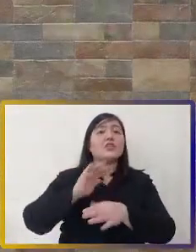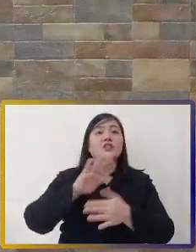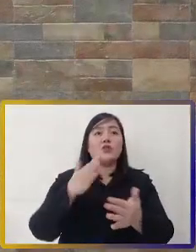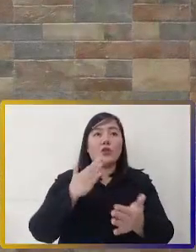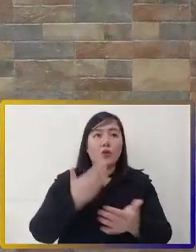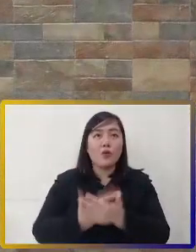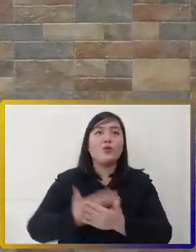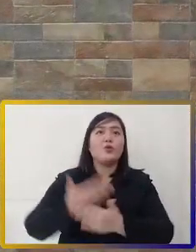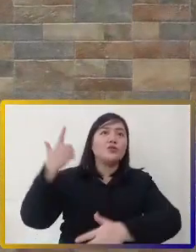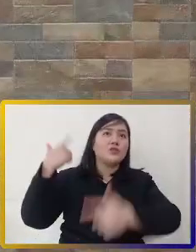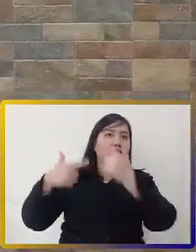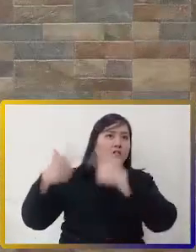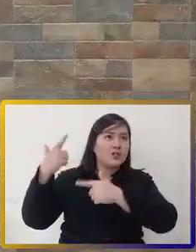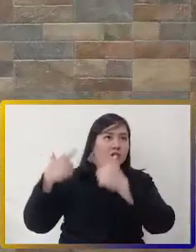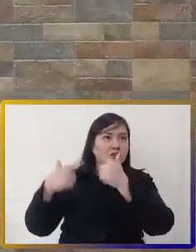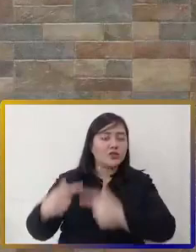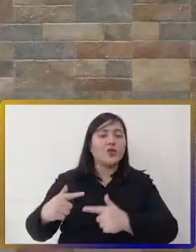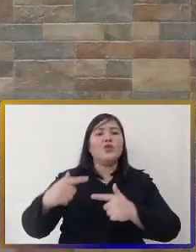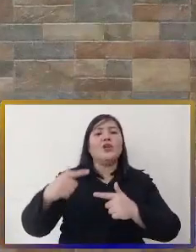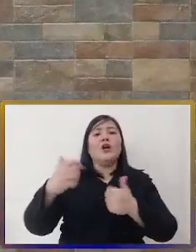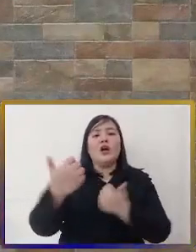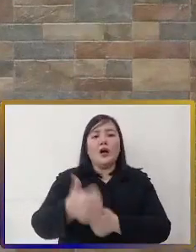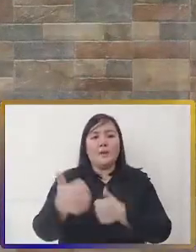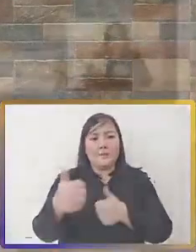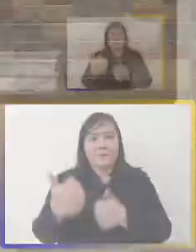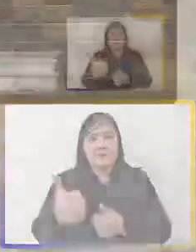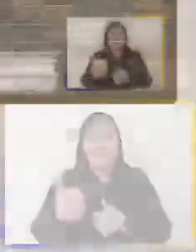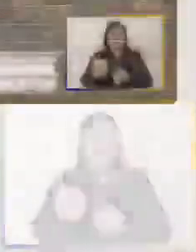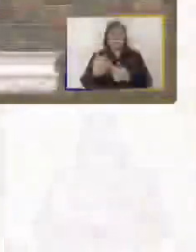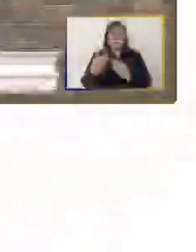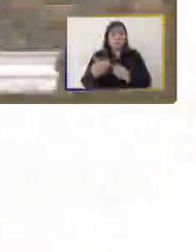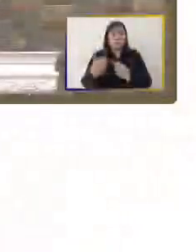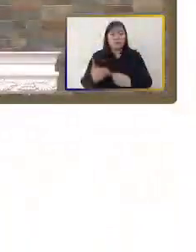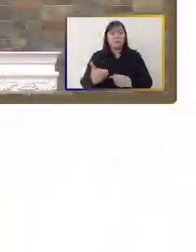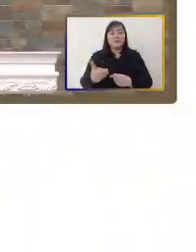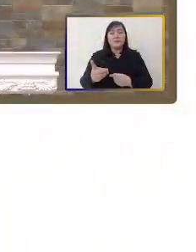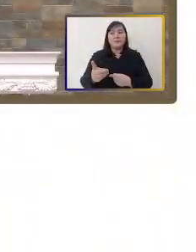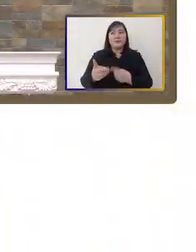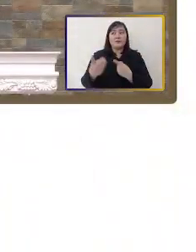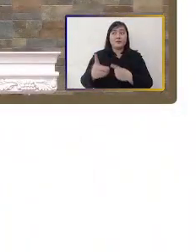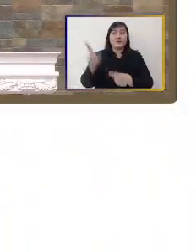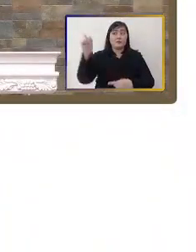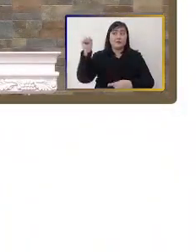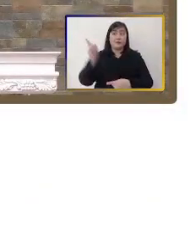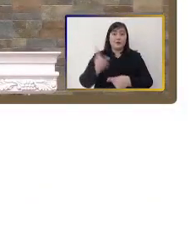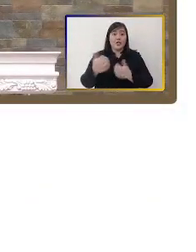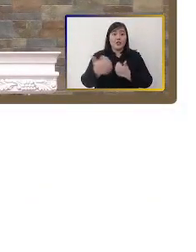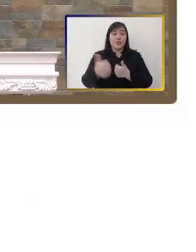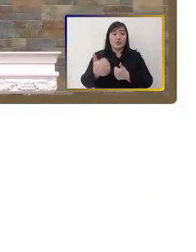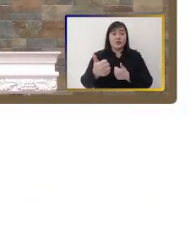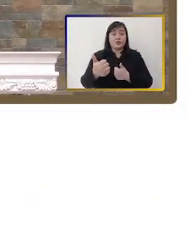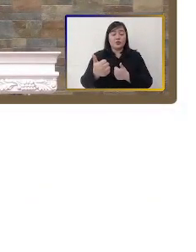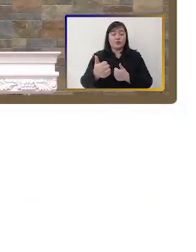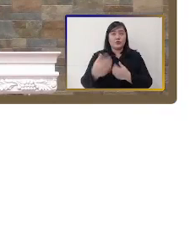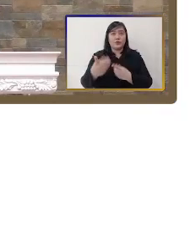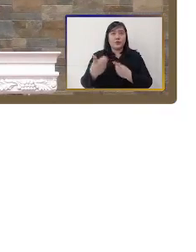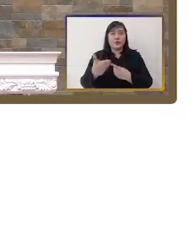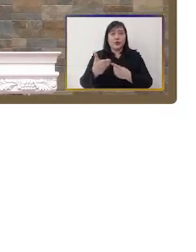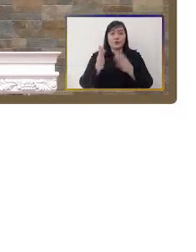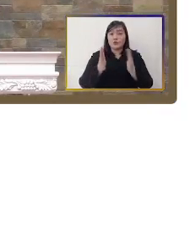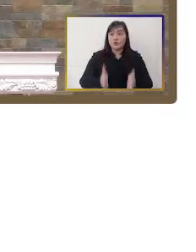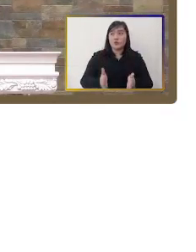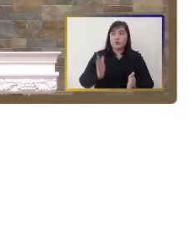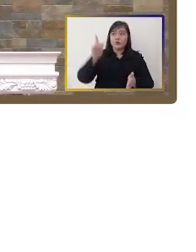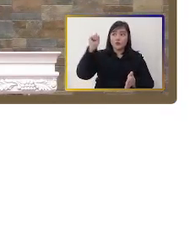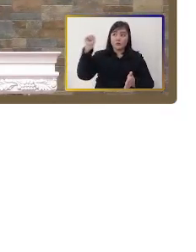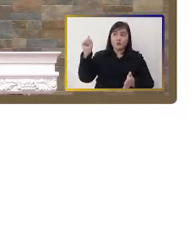sa apostolic age hanggang sa 20th century, na meron tatlong hati yun, kung naalala nyo po, nandoon yung, ayan, nandiyan